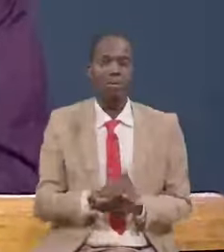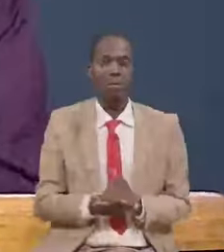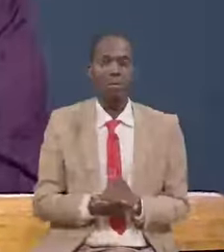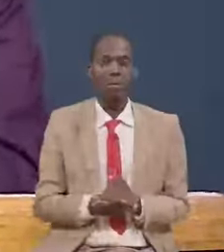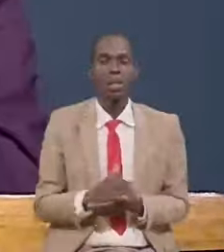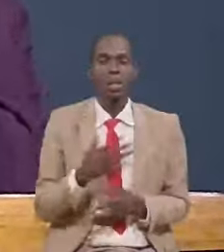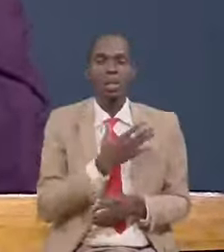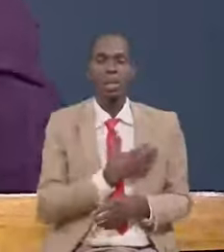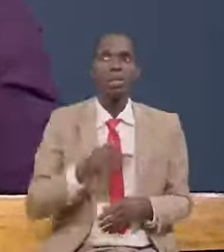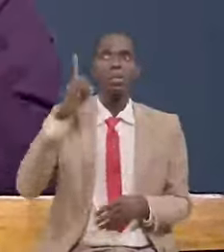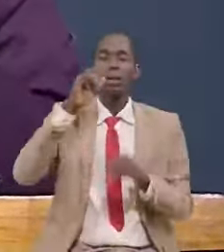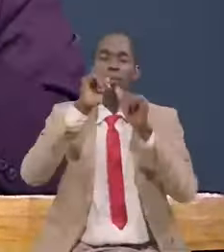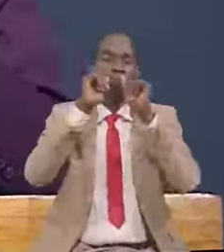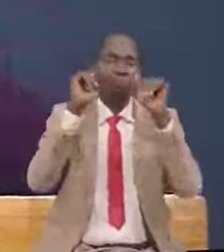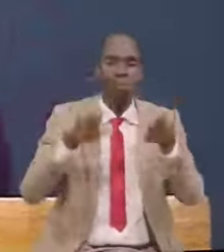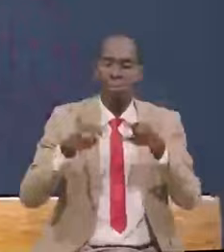Et il les a bénis.